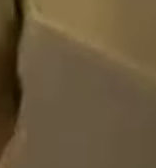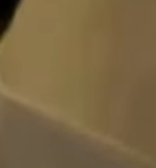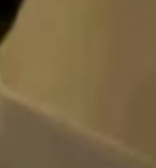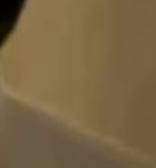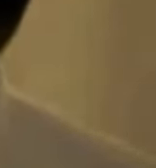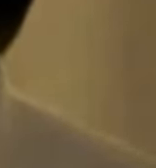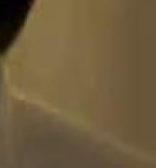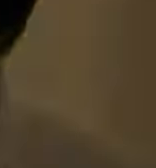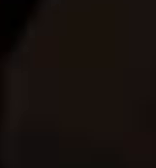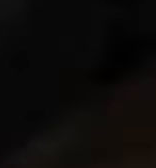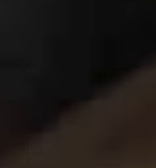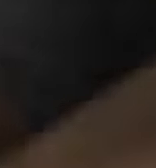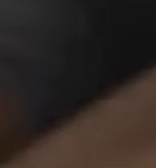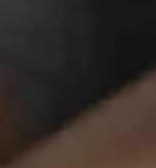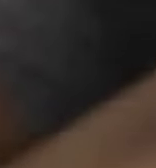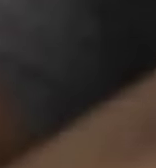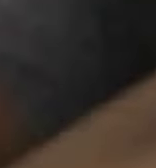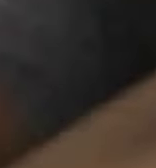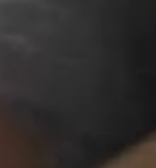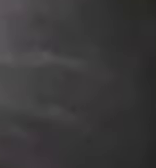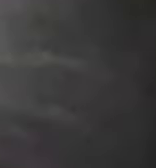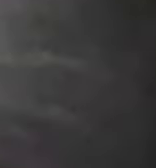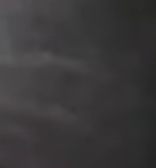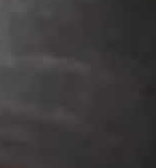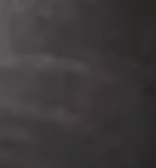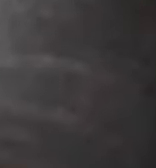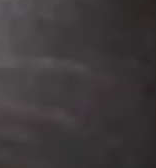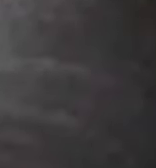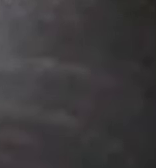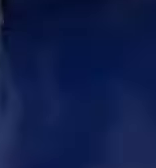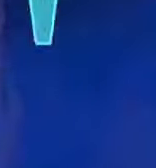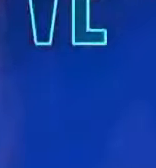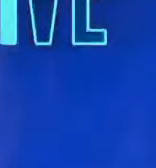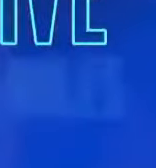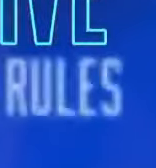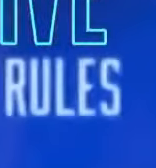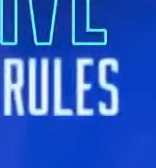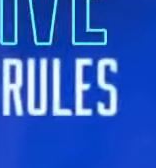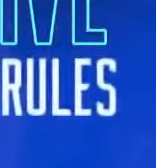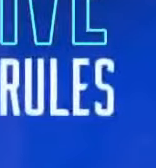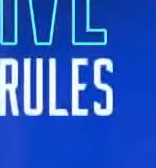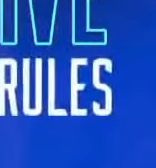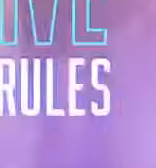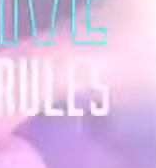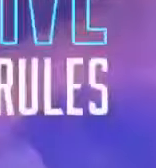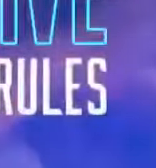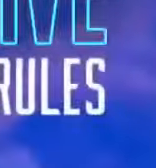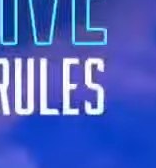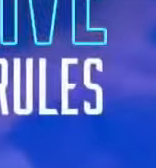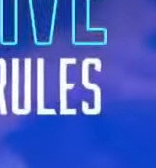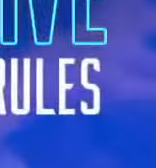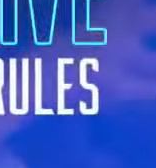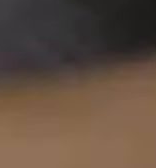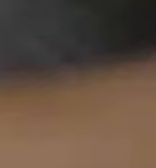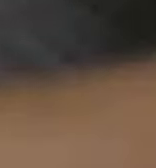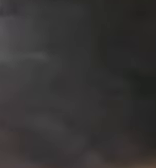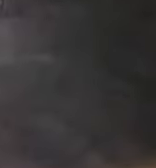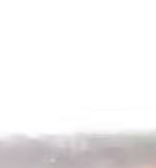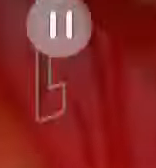sa politika. Paano kaya kung iba yung umampun sa akin? What kind of a person would I be? Kita mo na ba to?